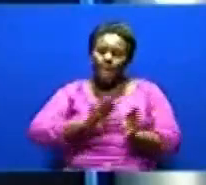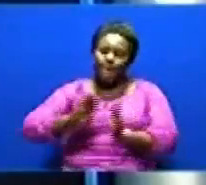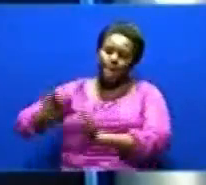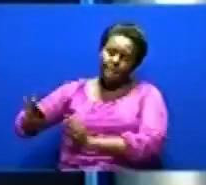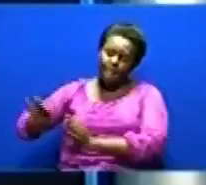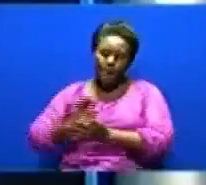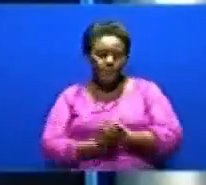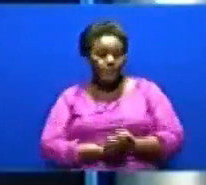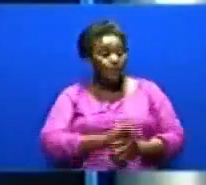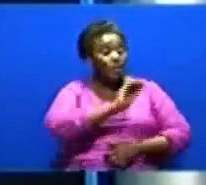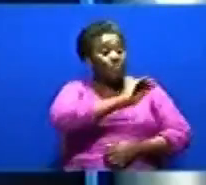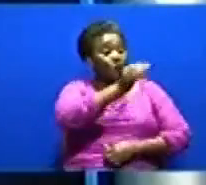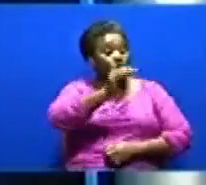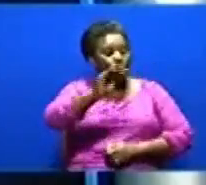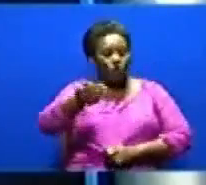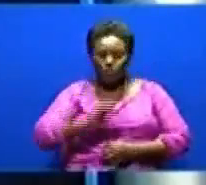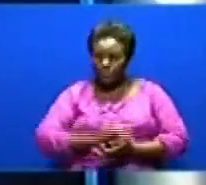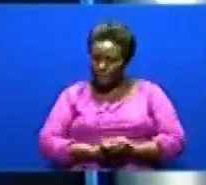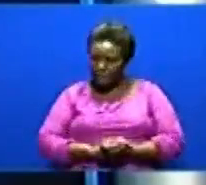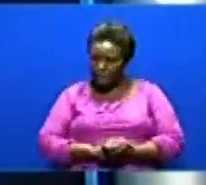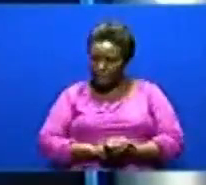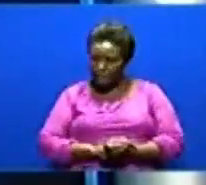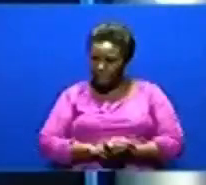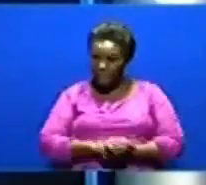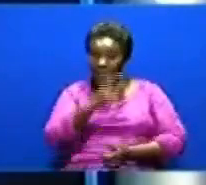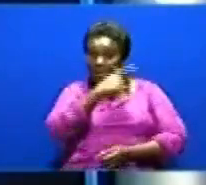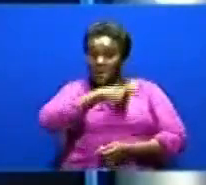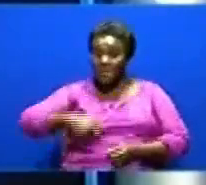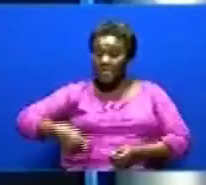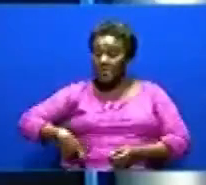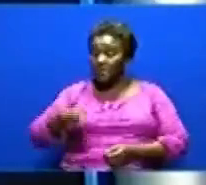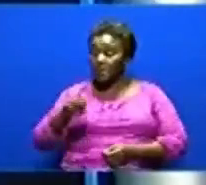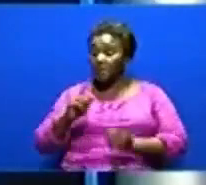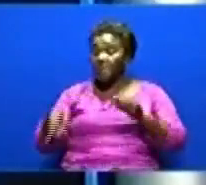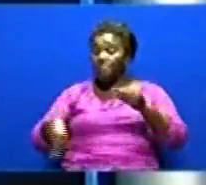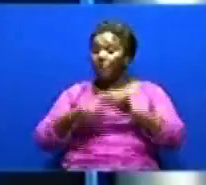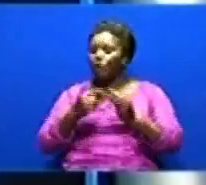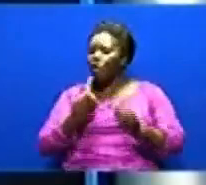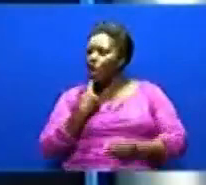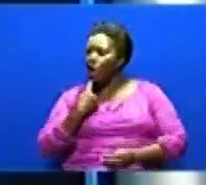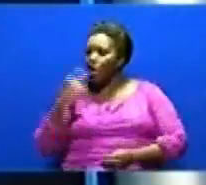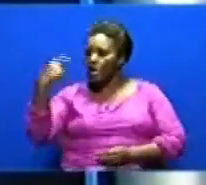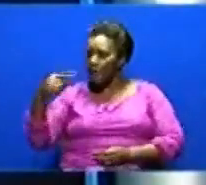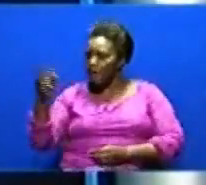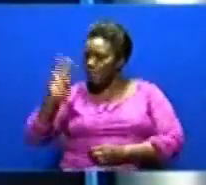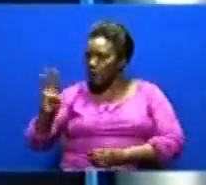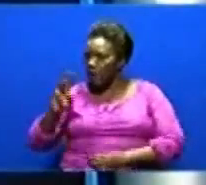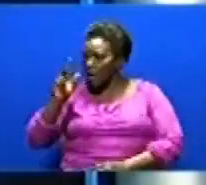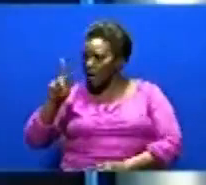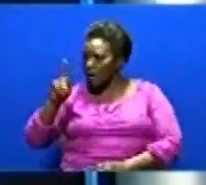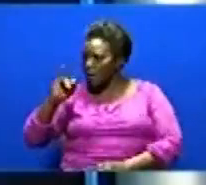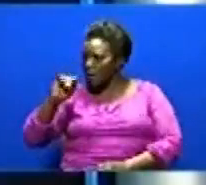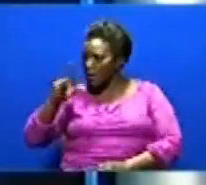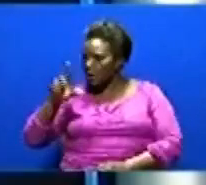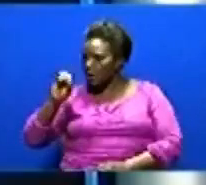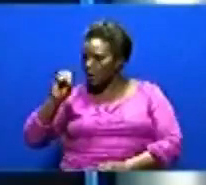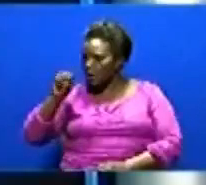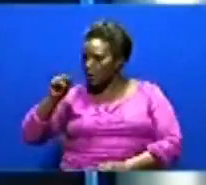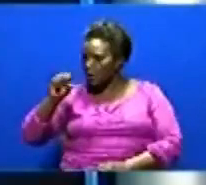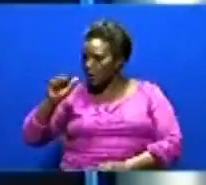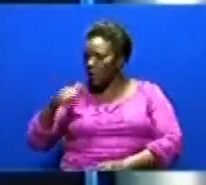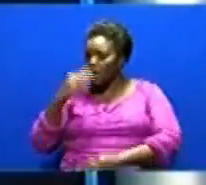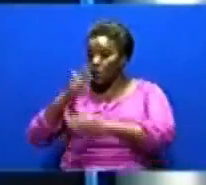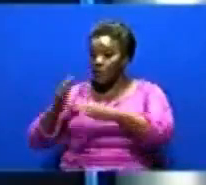tuelekee Morogoro ambapo agizo la Rais Dr. John Magufuli la kuitaka halmashauri ya Kilosa kujenga jengo la upasuaji katika kituo cha afya